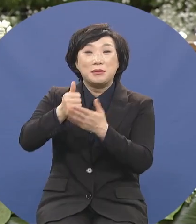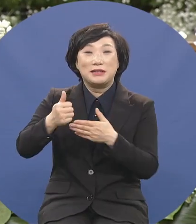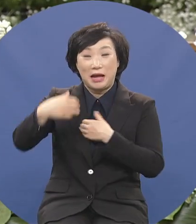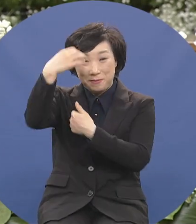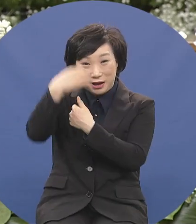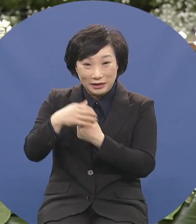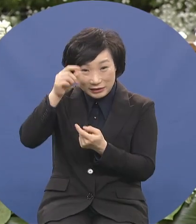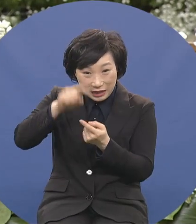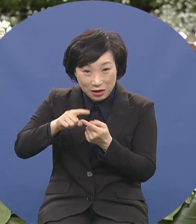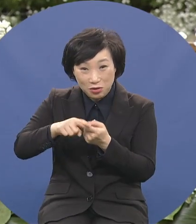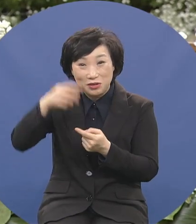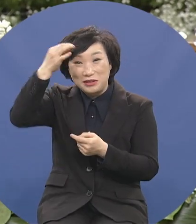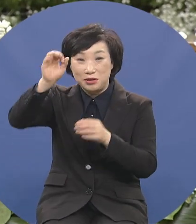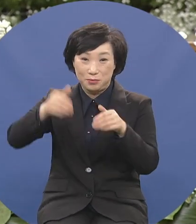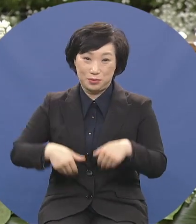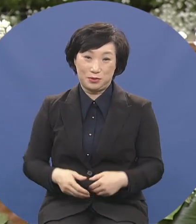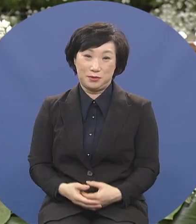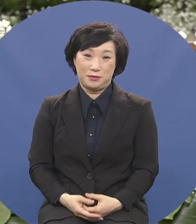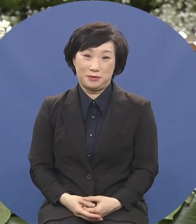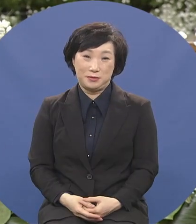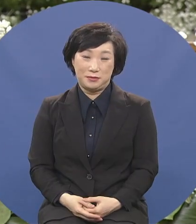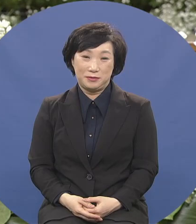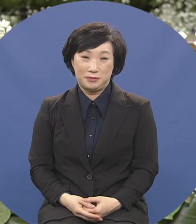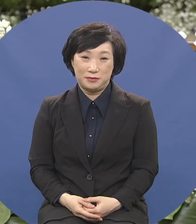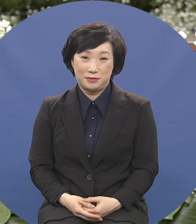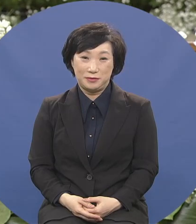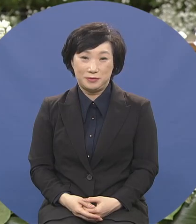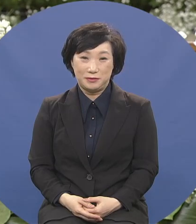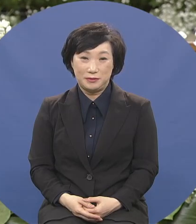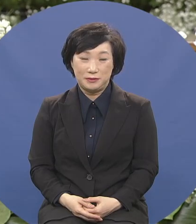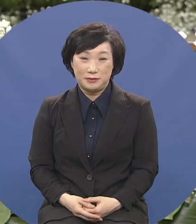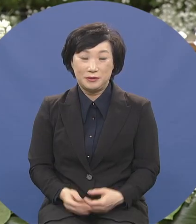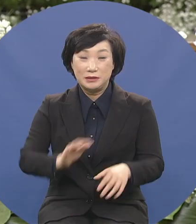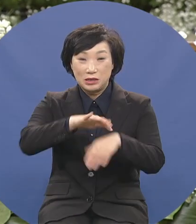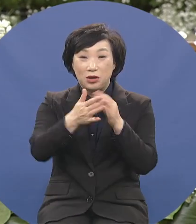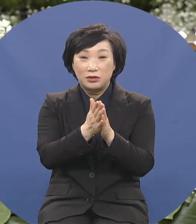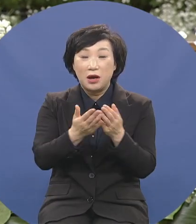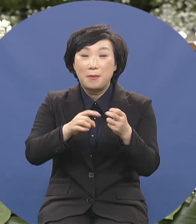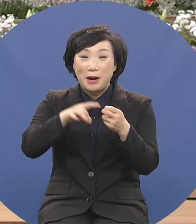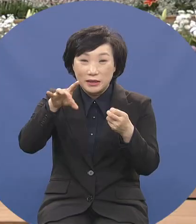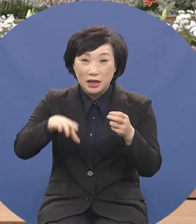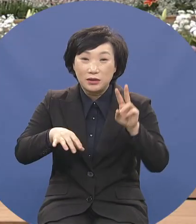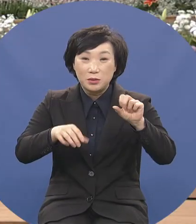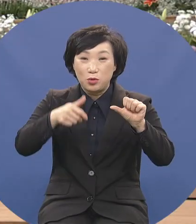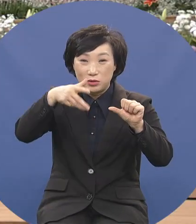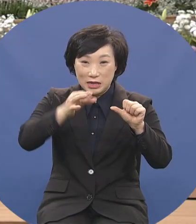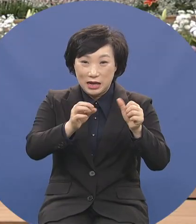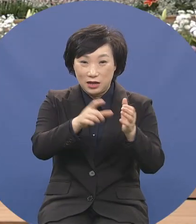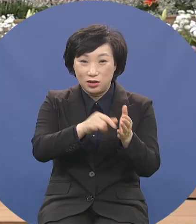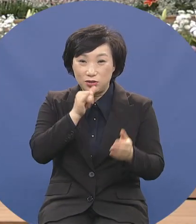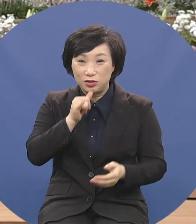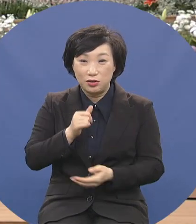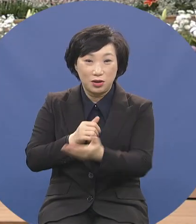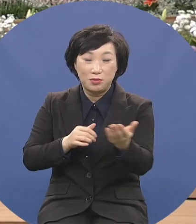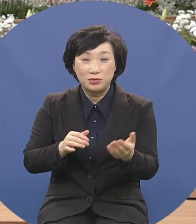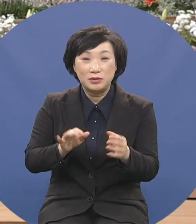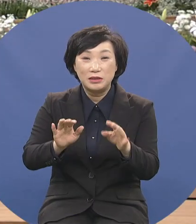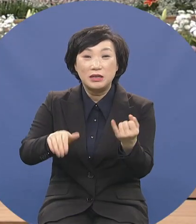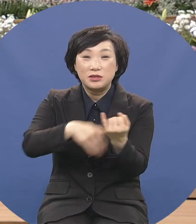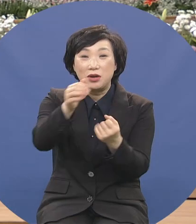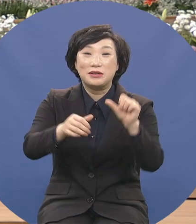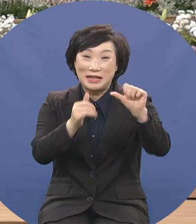사명대로 인정해야 된다 이 말입니다. 예, 마태복음 25장에 다섯